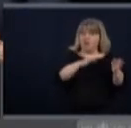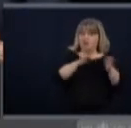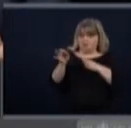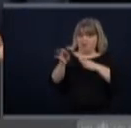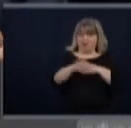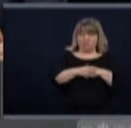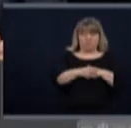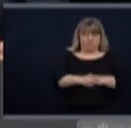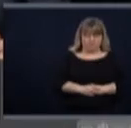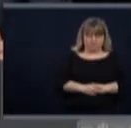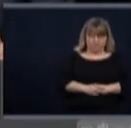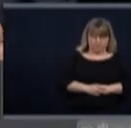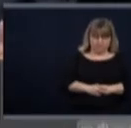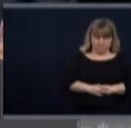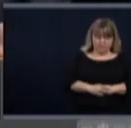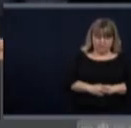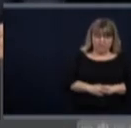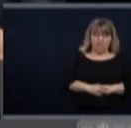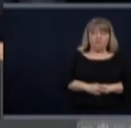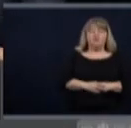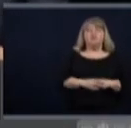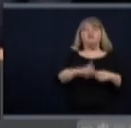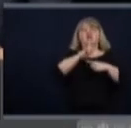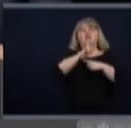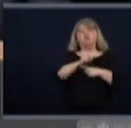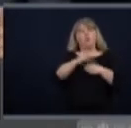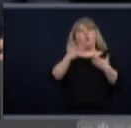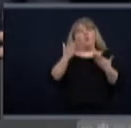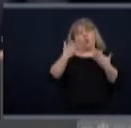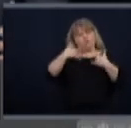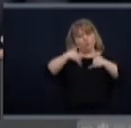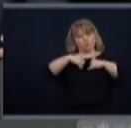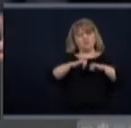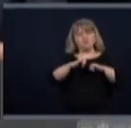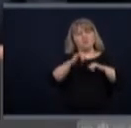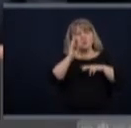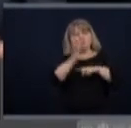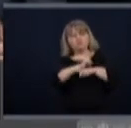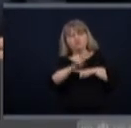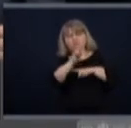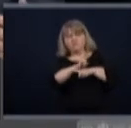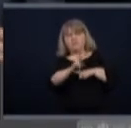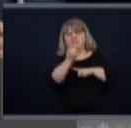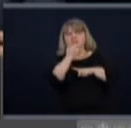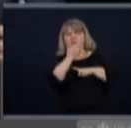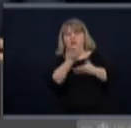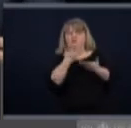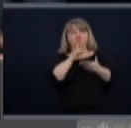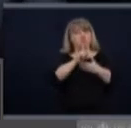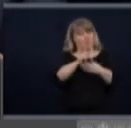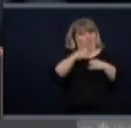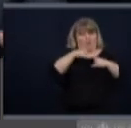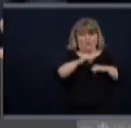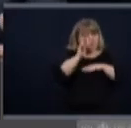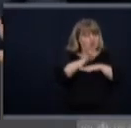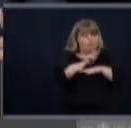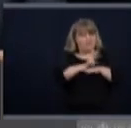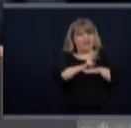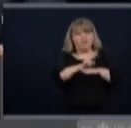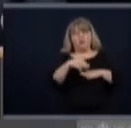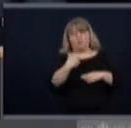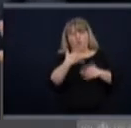prochaines semaines. Bien sûr, on va continuer de suivre la situation pour voir si la situation